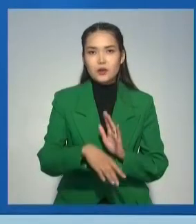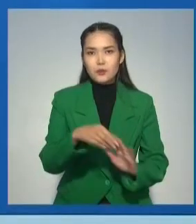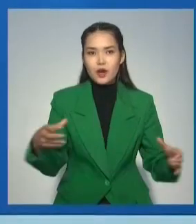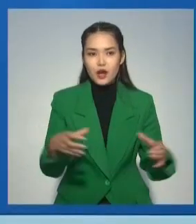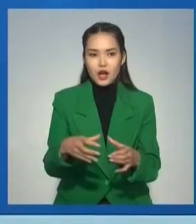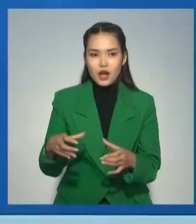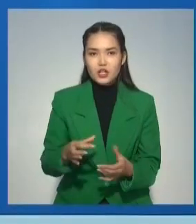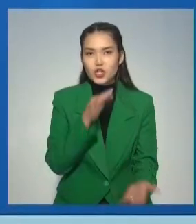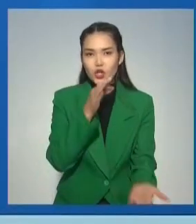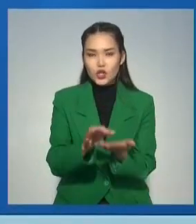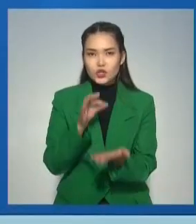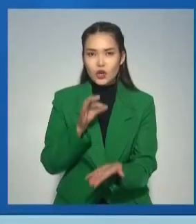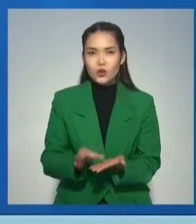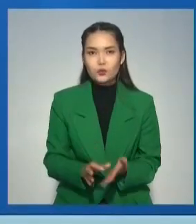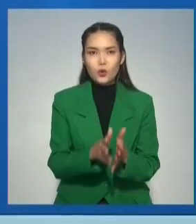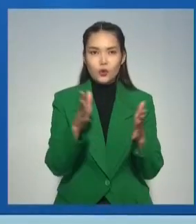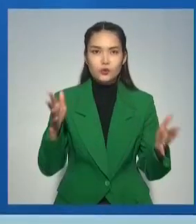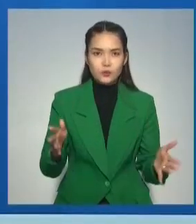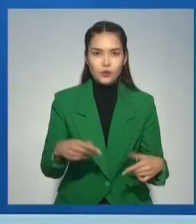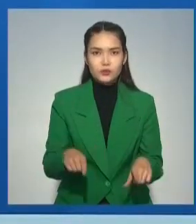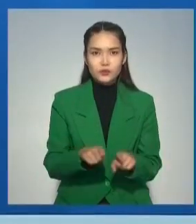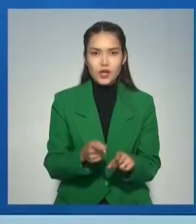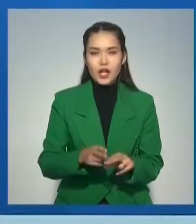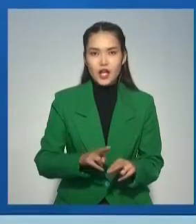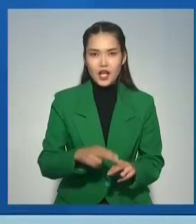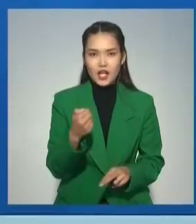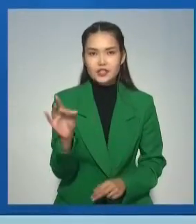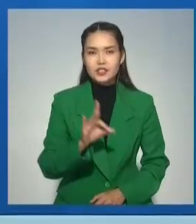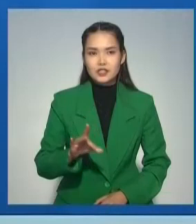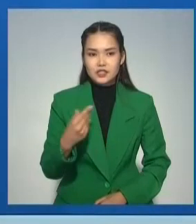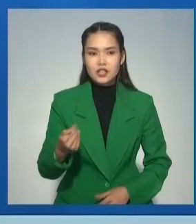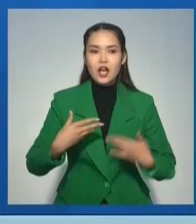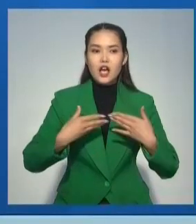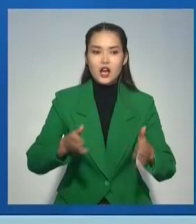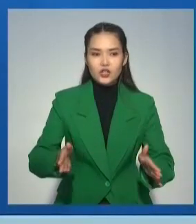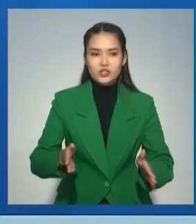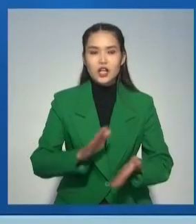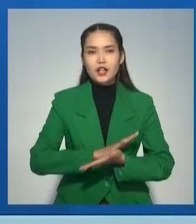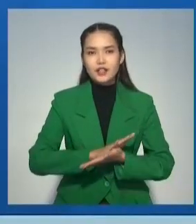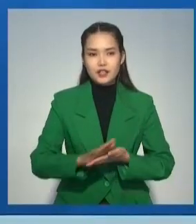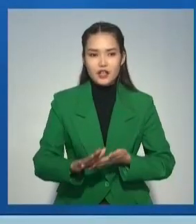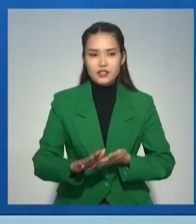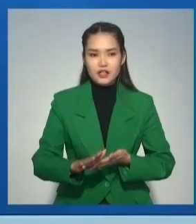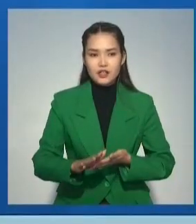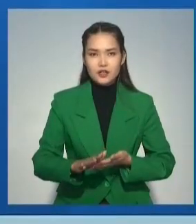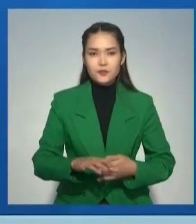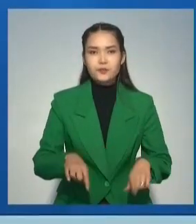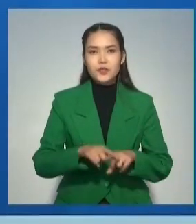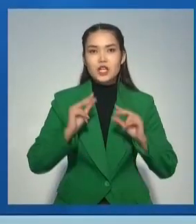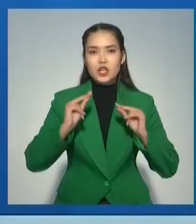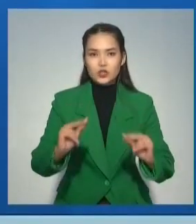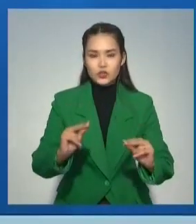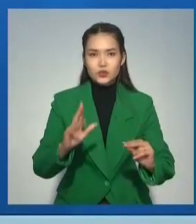жауапкершілік жүгі жеңіл емес. Бұл науқанның ашық таза әрі әділ